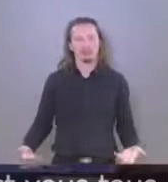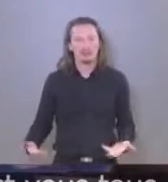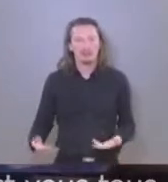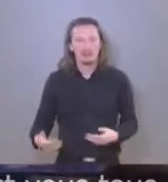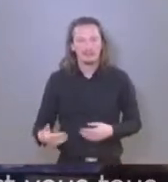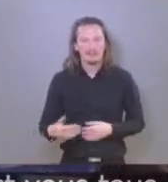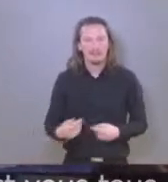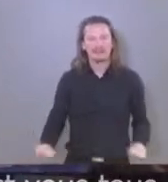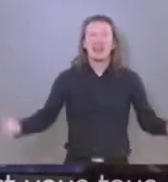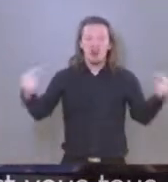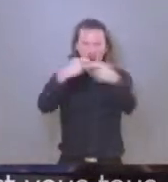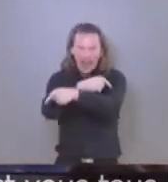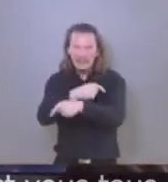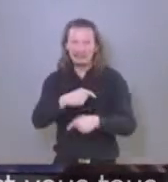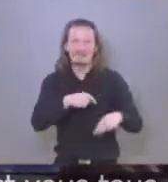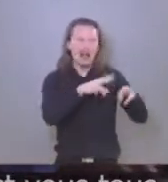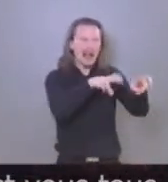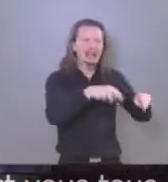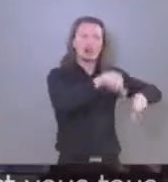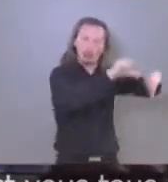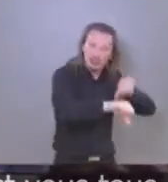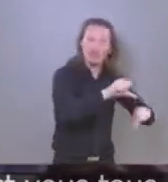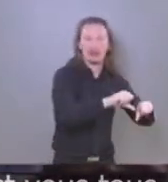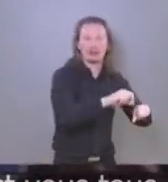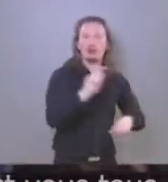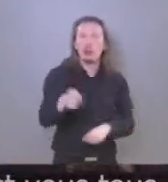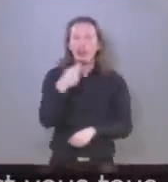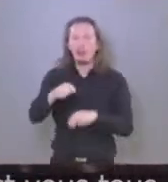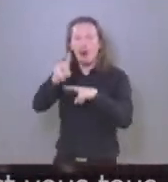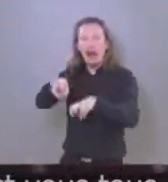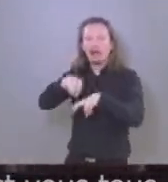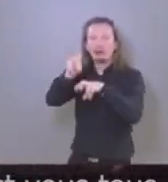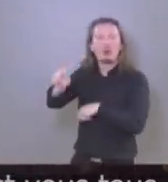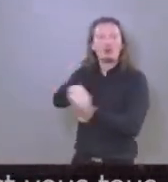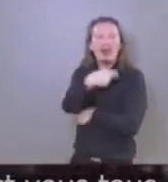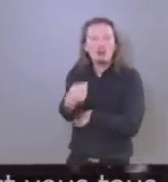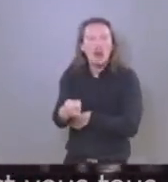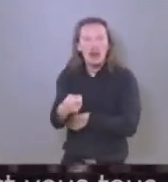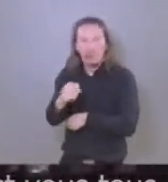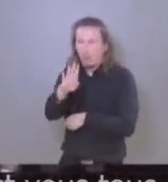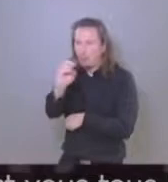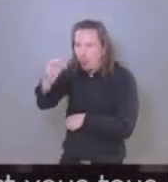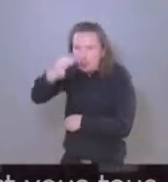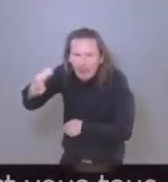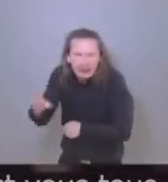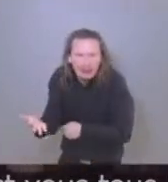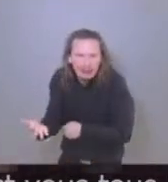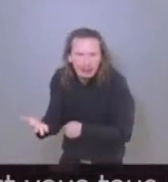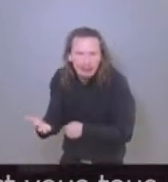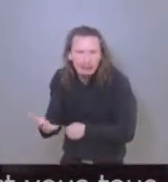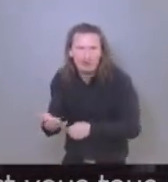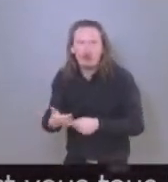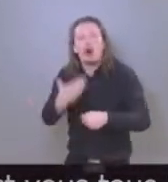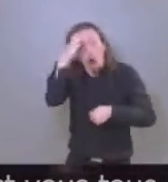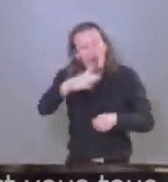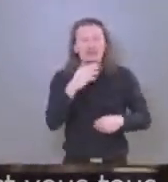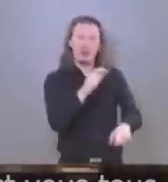appeler agriculture chimique. L'agriculture, par définition, c'est bio, non ? Bon, comment on va faire ?